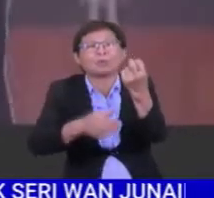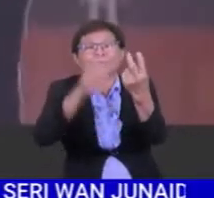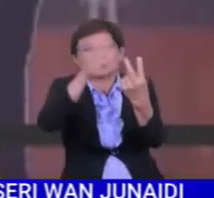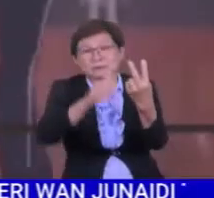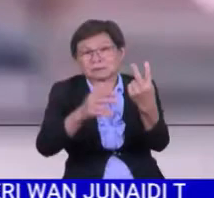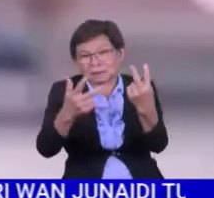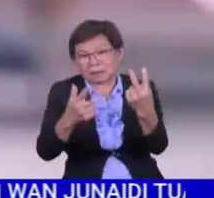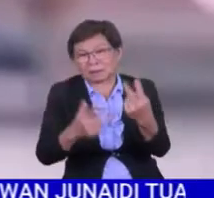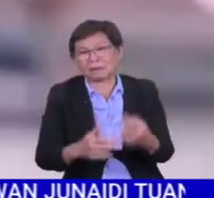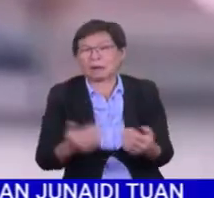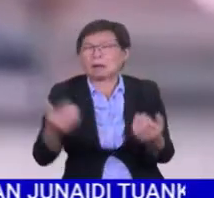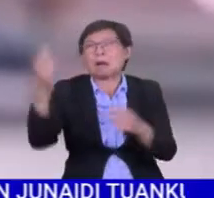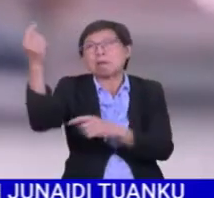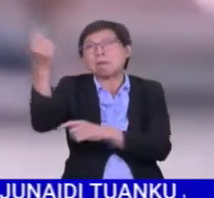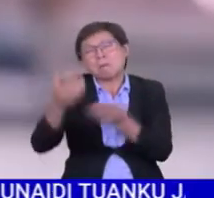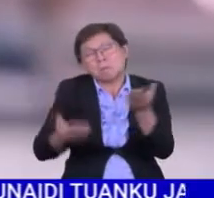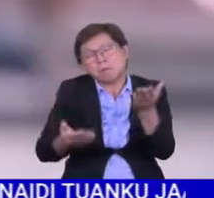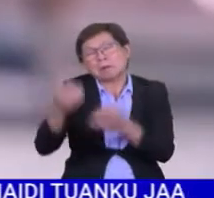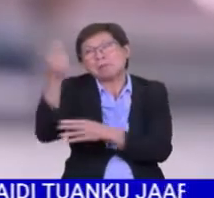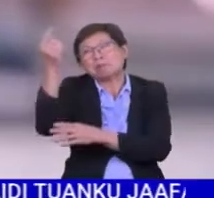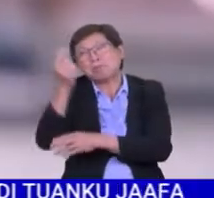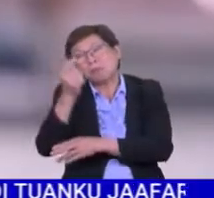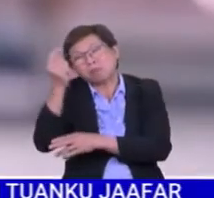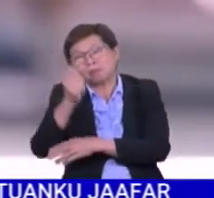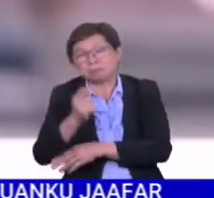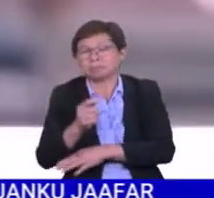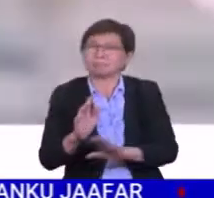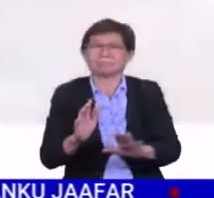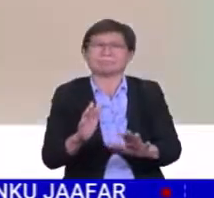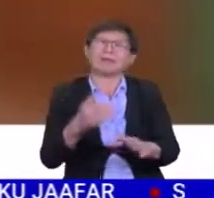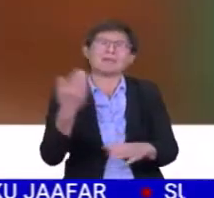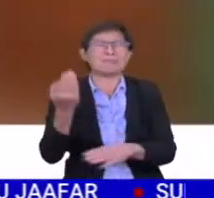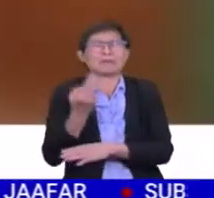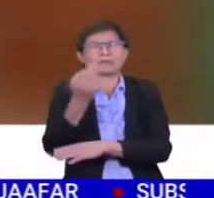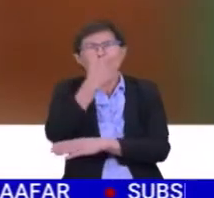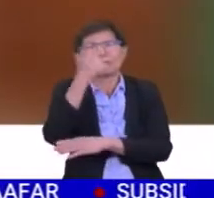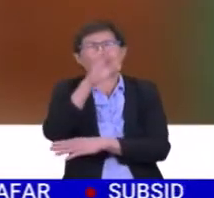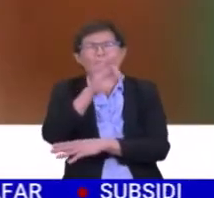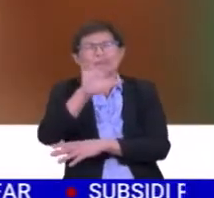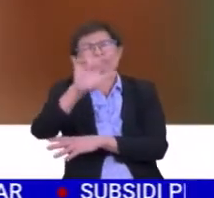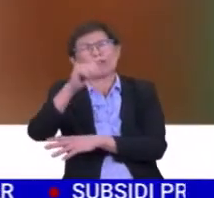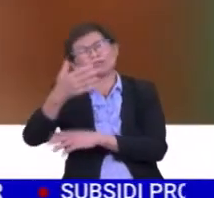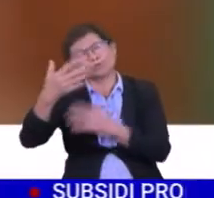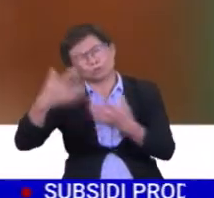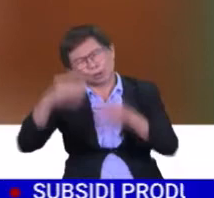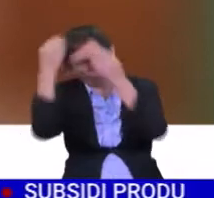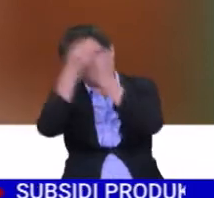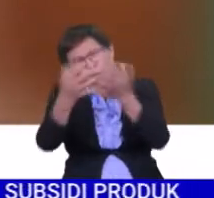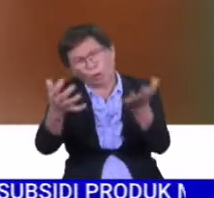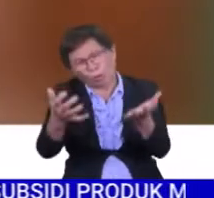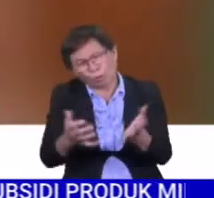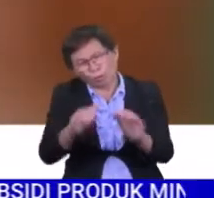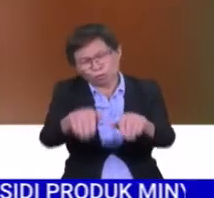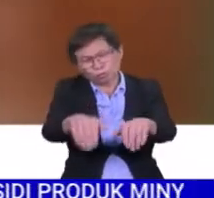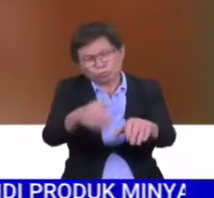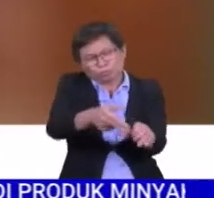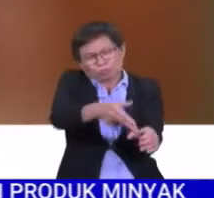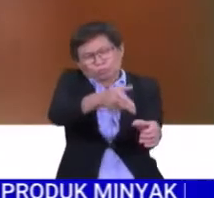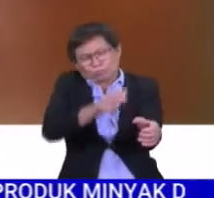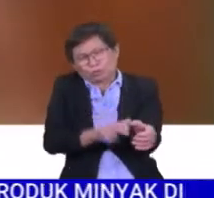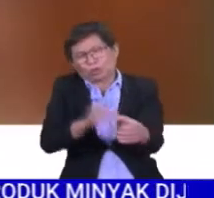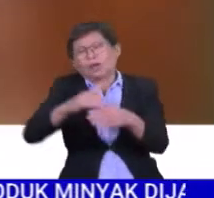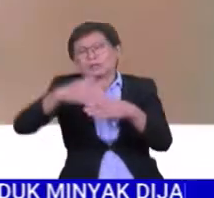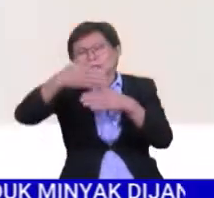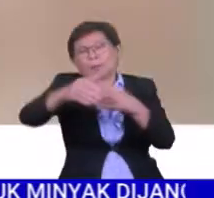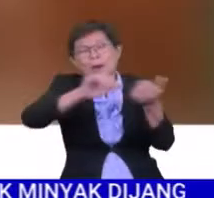Mengenai kemungkinan persaraannya pula, ia bukanlah sesuatu yang mengejutkan kerana Farah pernah menyuarakan hasrat untuk mengundurkan diri selepas